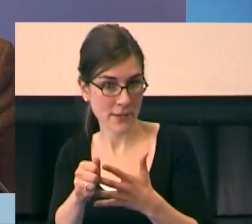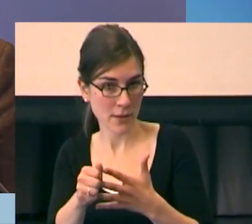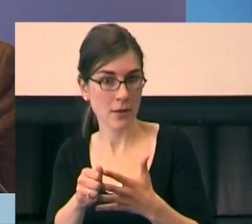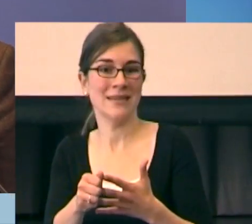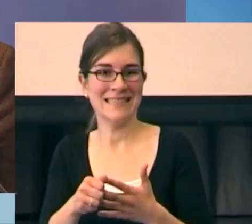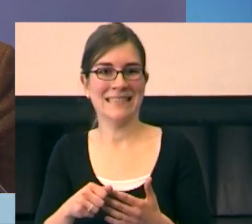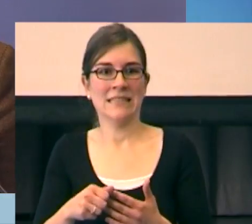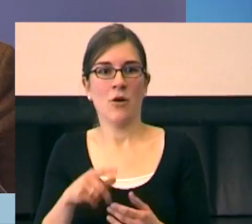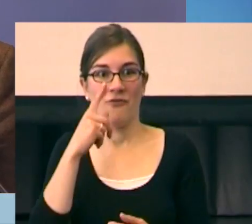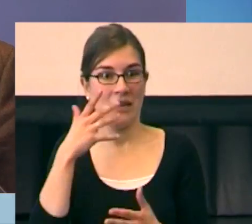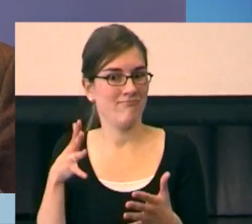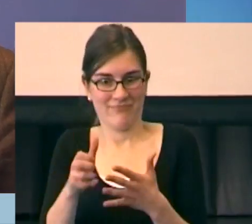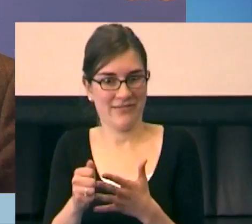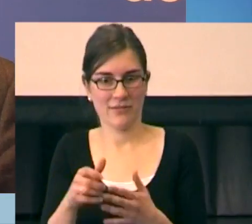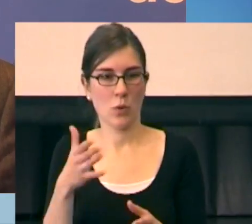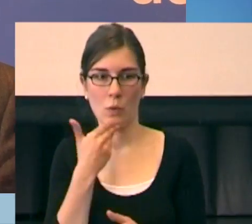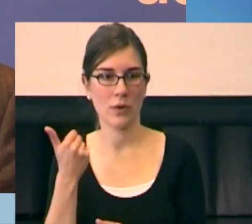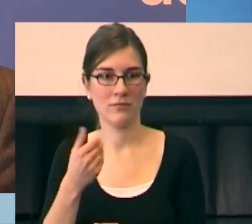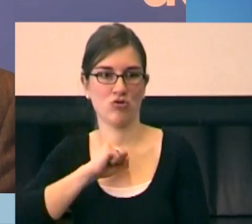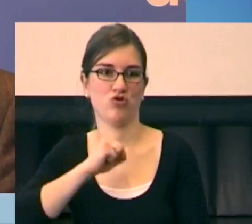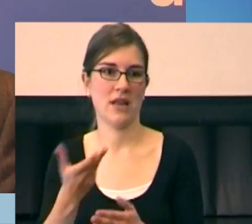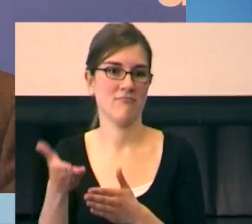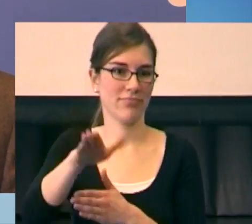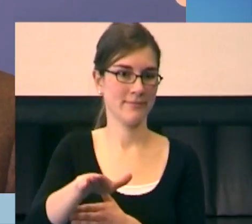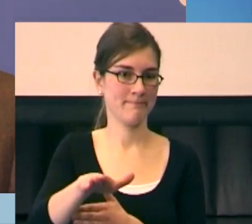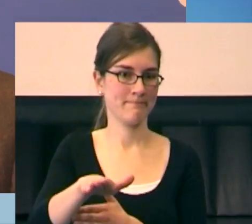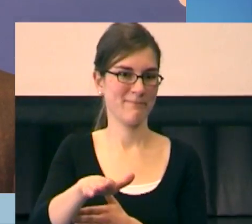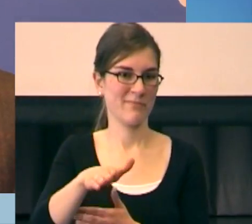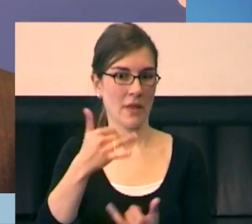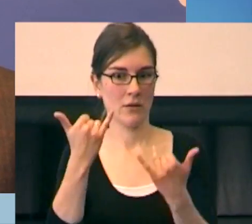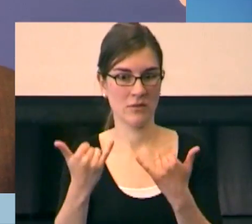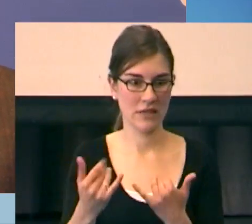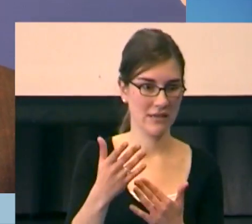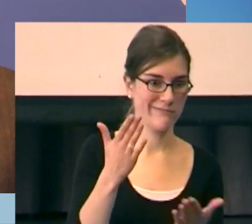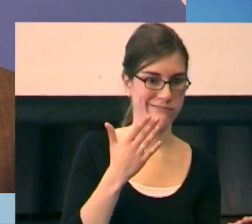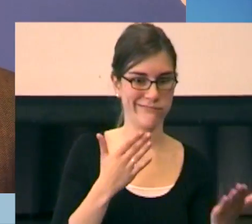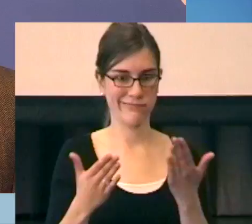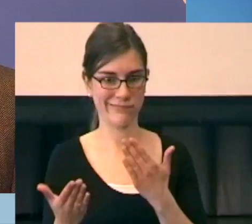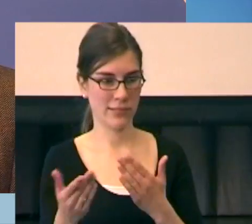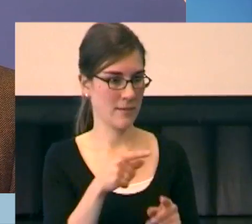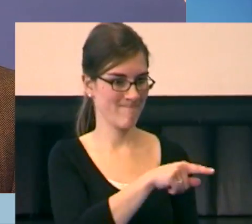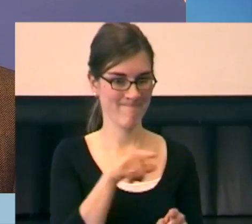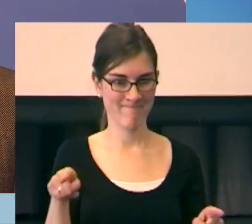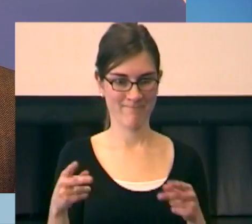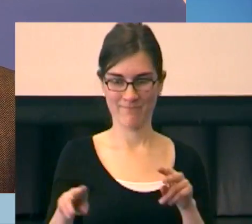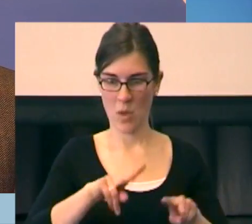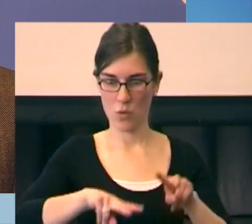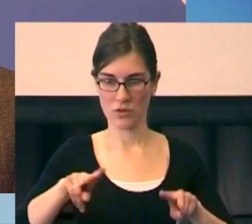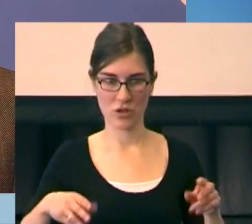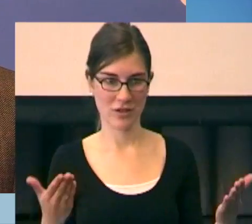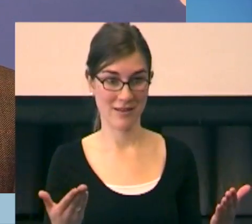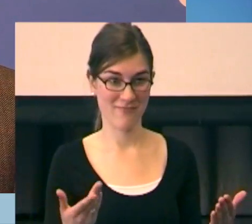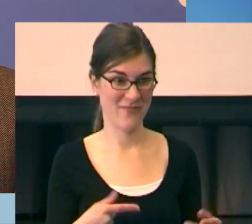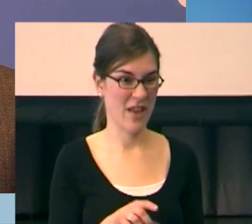Tode führen können. Und die Kunst ist es jetzt, die einen von den anderen zu unterscheiden.